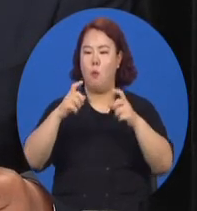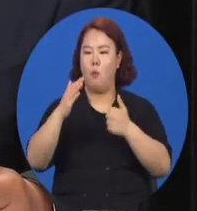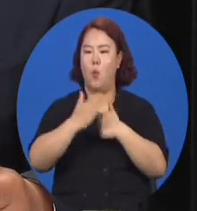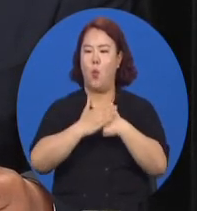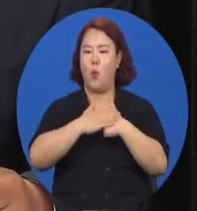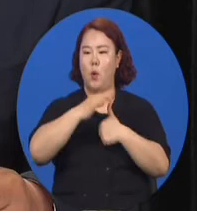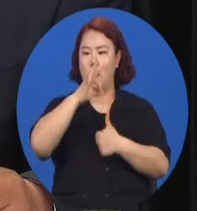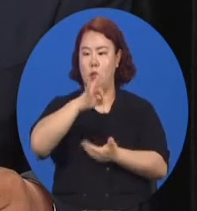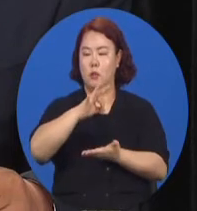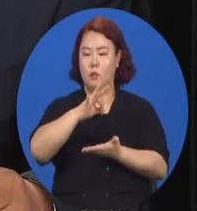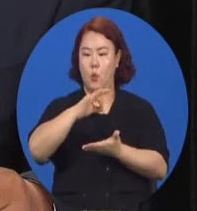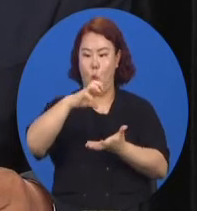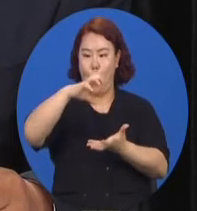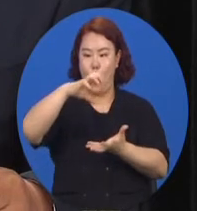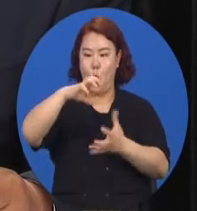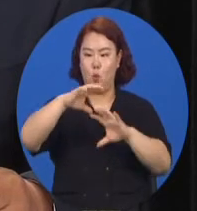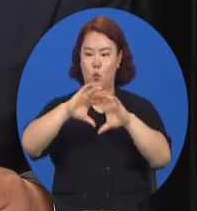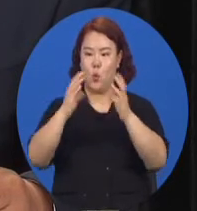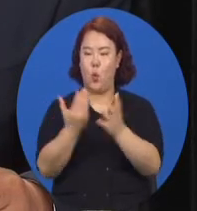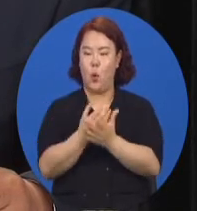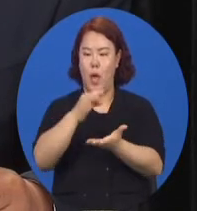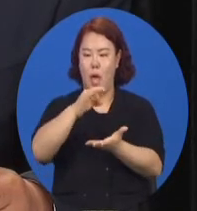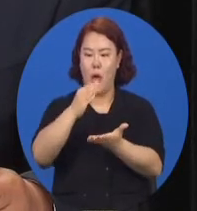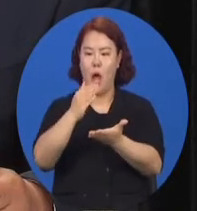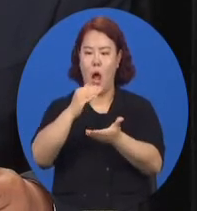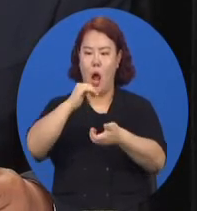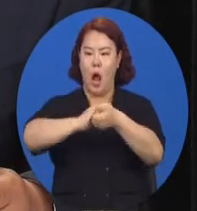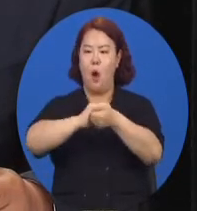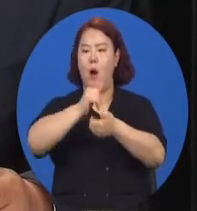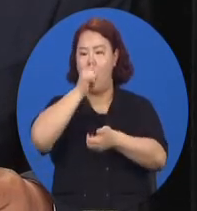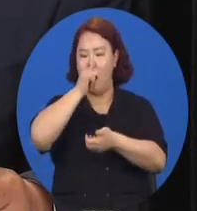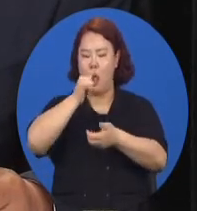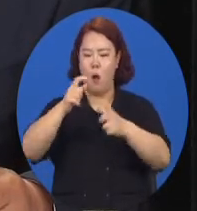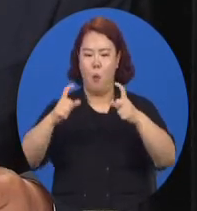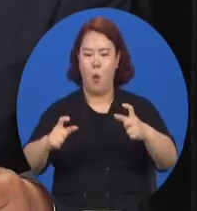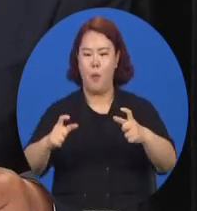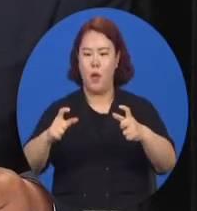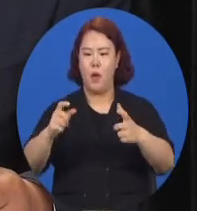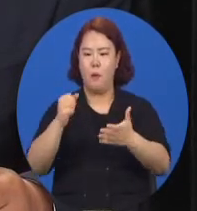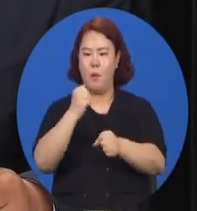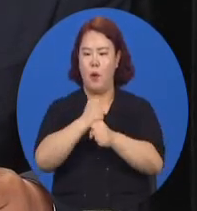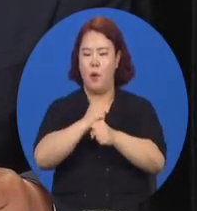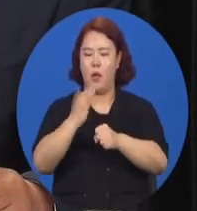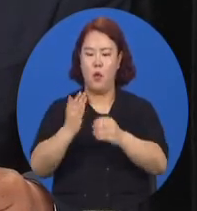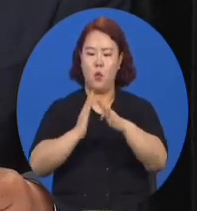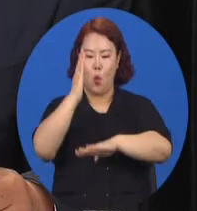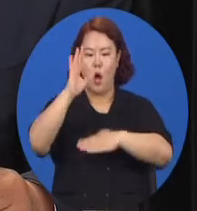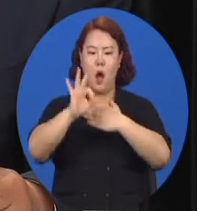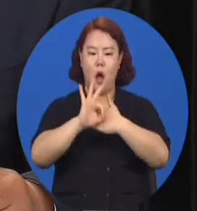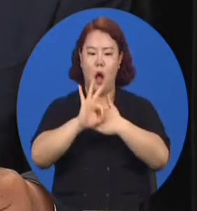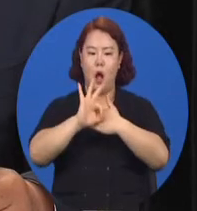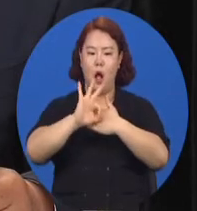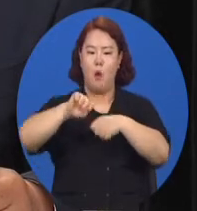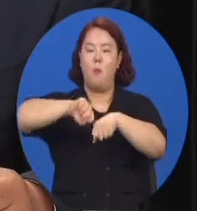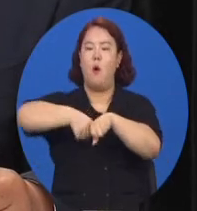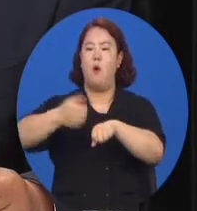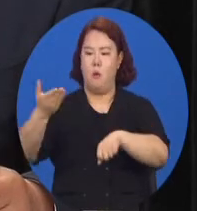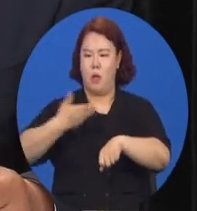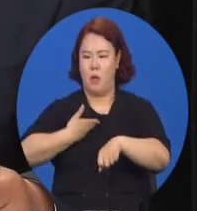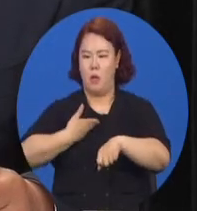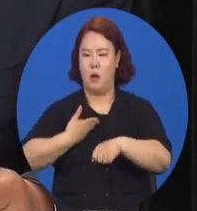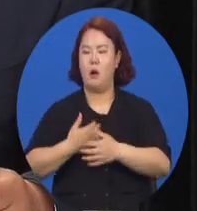있어서 그 범위 내에서 편성을 해야 되고 또 이를 초과할 경우에는 초과 금액만큼 불이익을 받는 구조로 되어